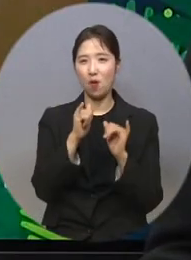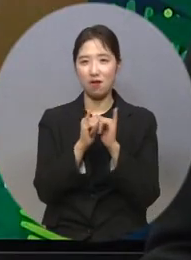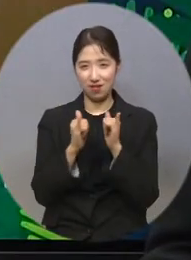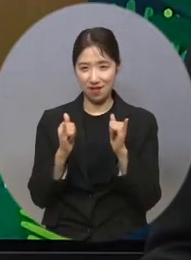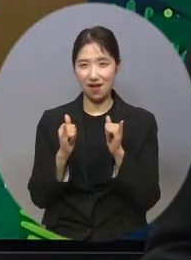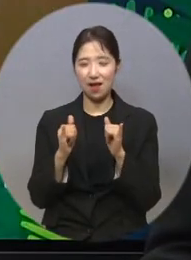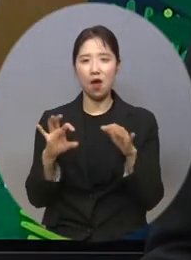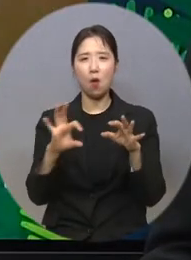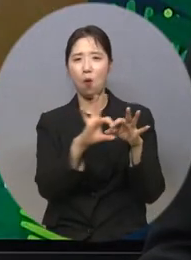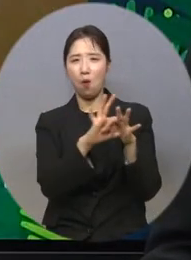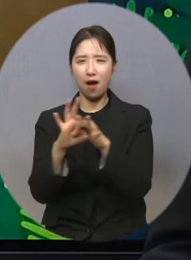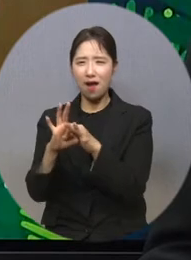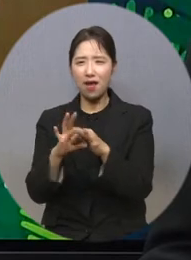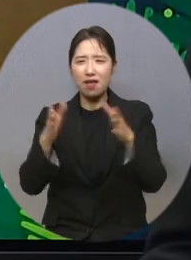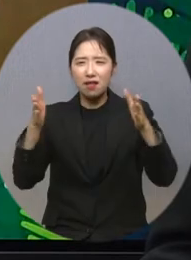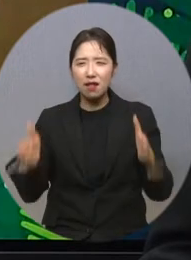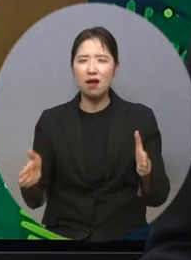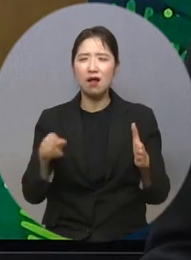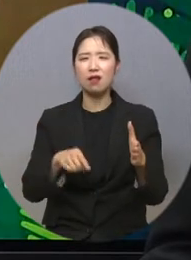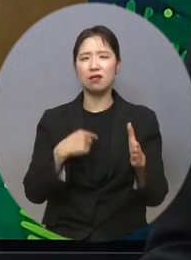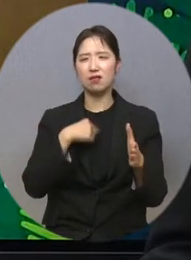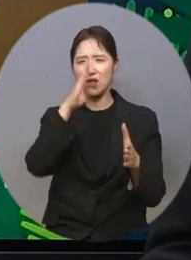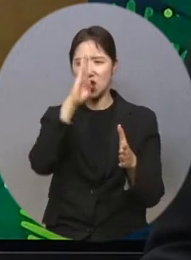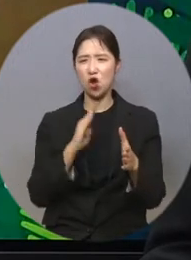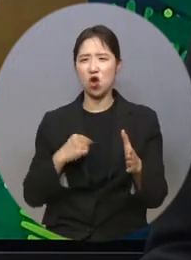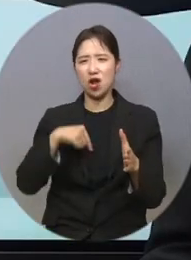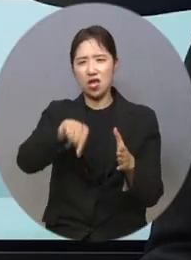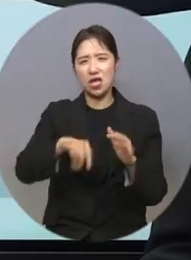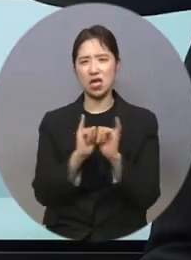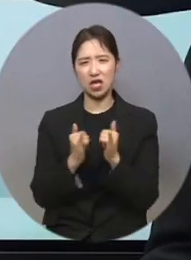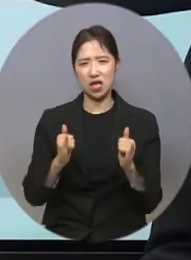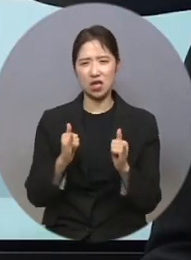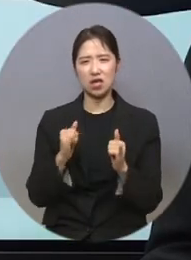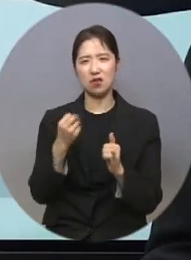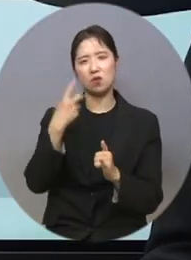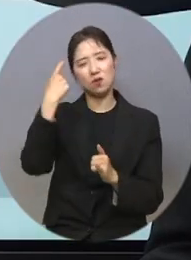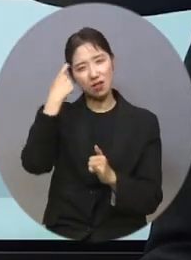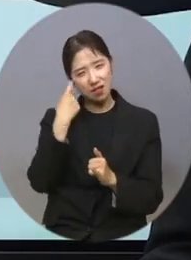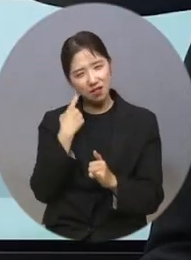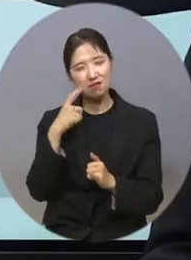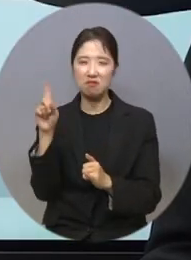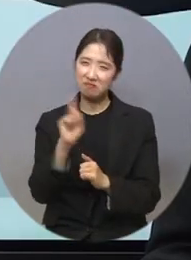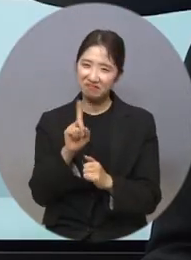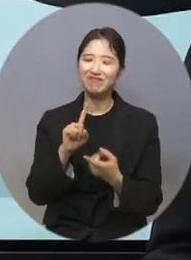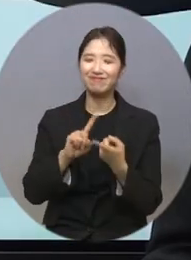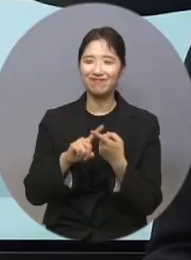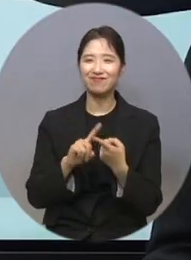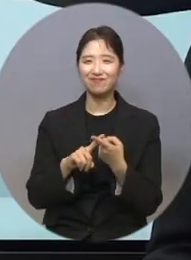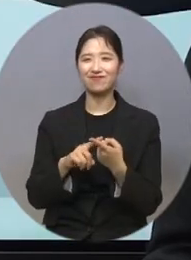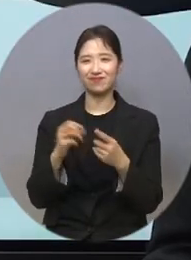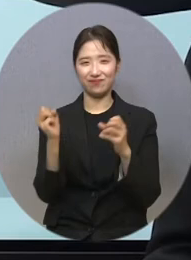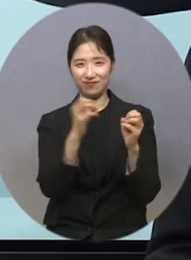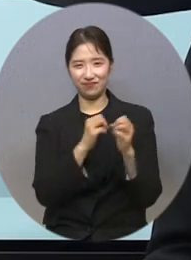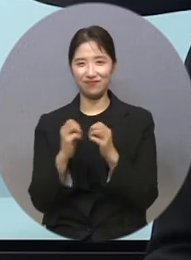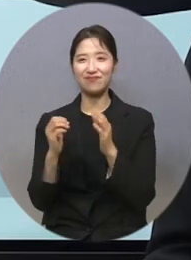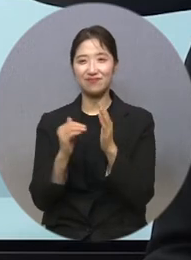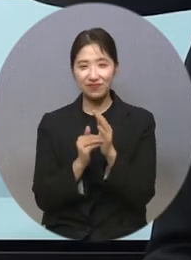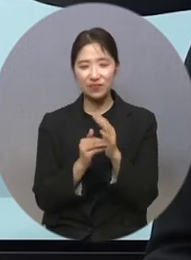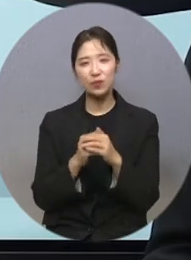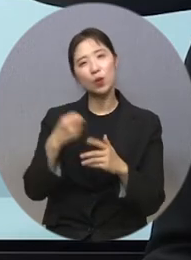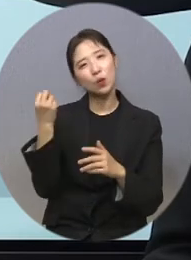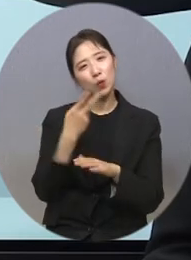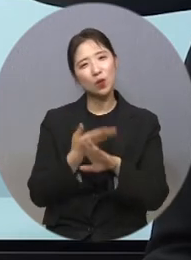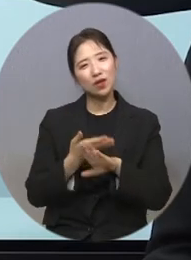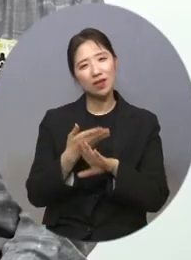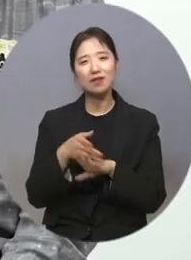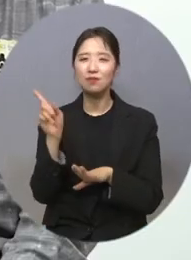이 관계에 있어서의 경계에 인해서 이 관계에서 인식이나 이런 얘기를 지금 나눠봤는데요. 또뭐 어떤 얘기가 또